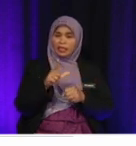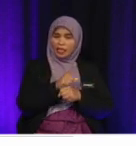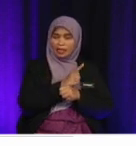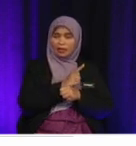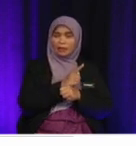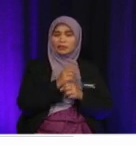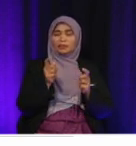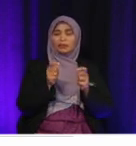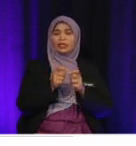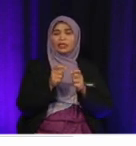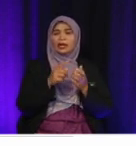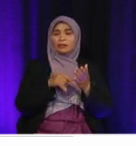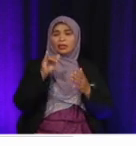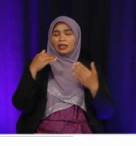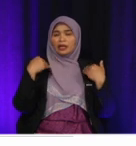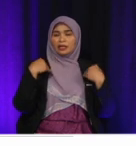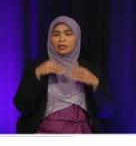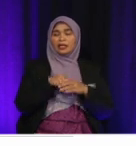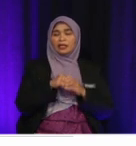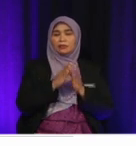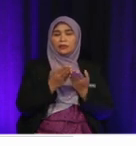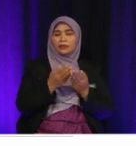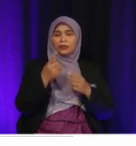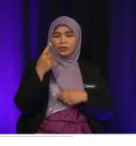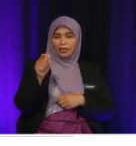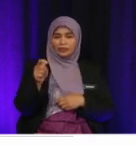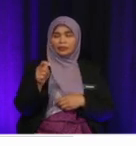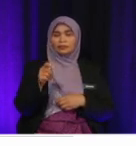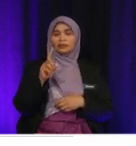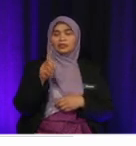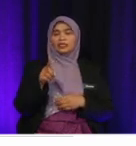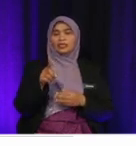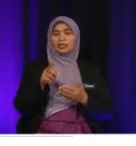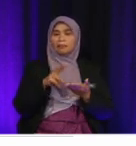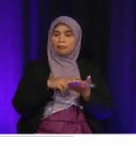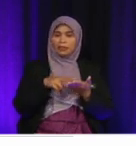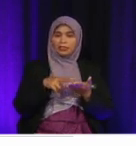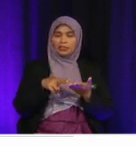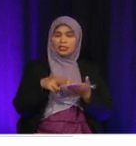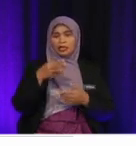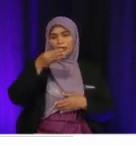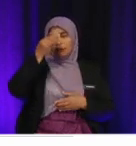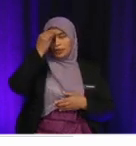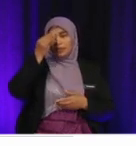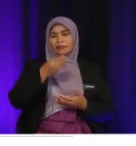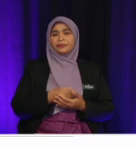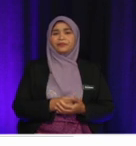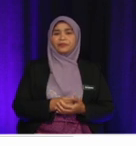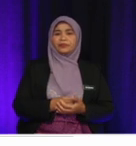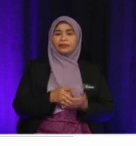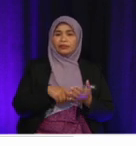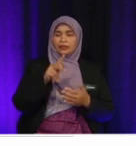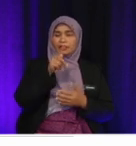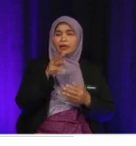apa yang ada dalam buku teks jadi Nak Tak nak kena kena ikhtiar kena usaha membaca dan menghafal Apakah